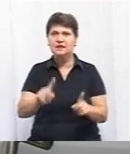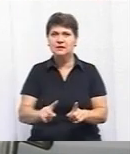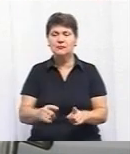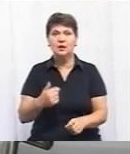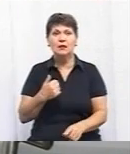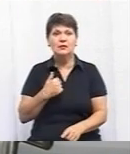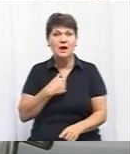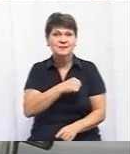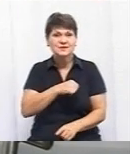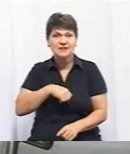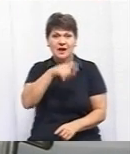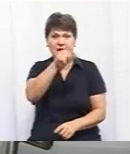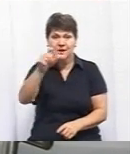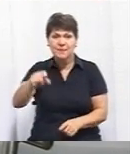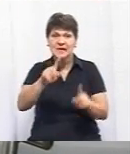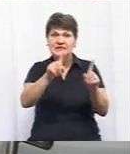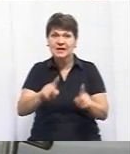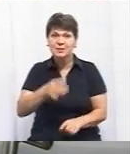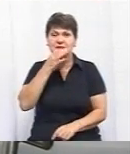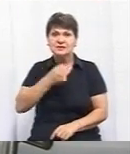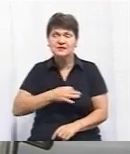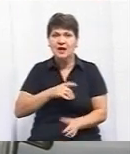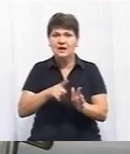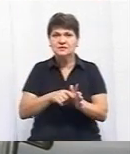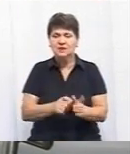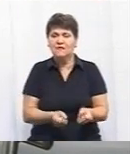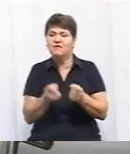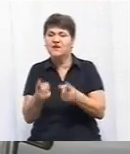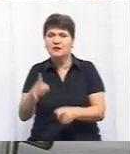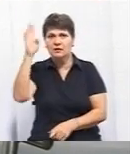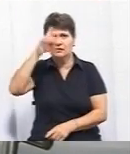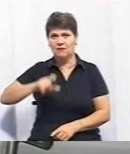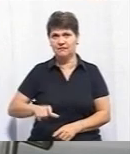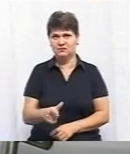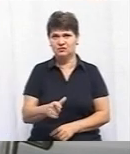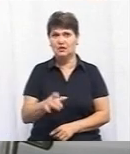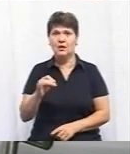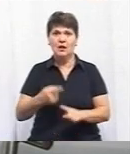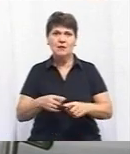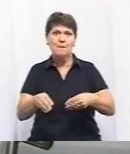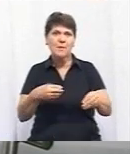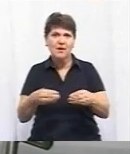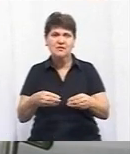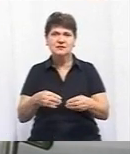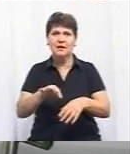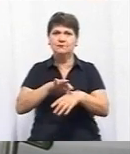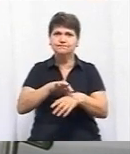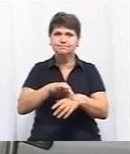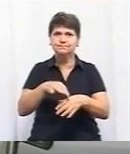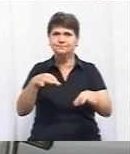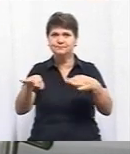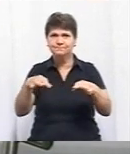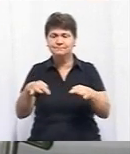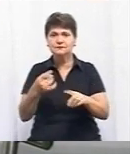самі закарпатці розказали про те, що вони сміття викидають в річки. В тому числі це пластик, це ПЕТ. І те, що